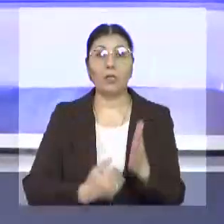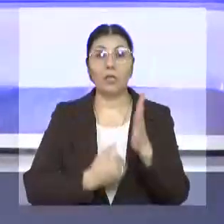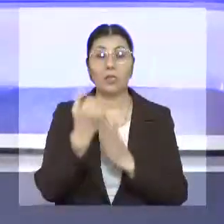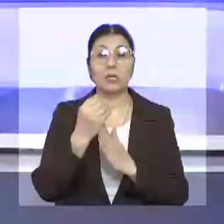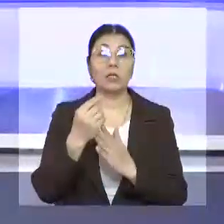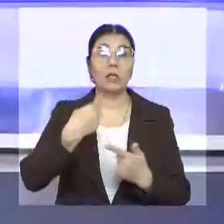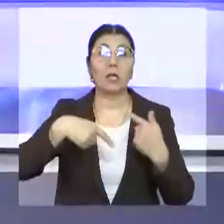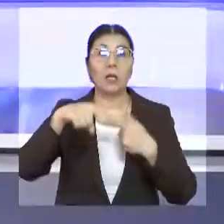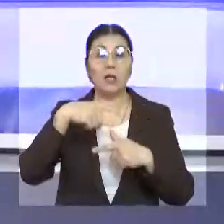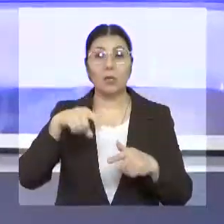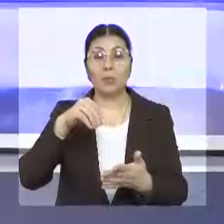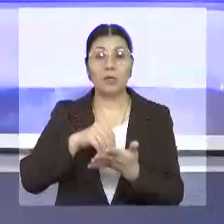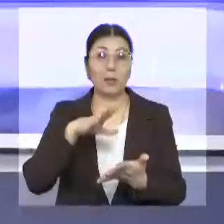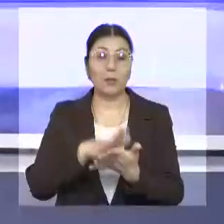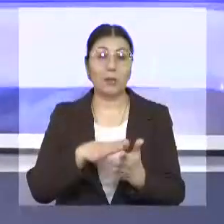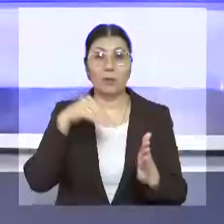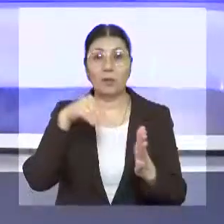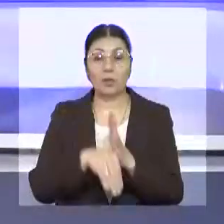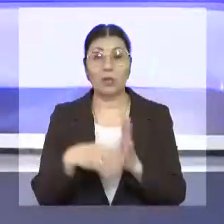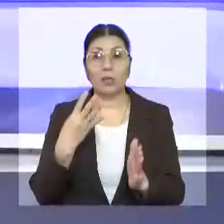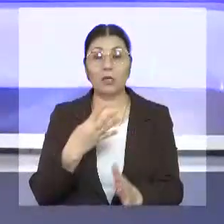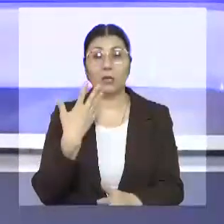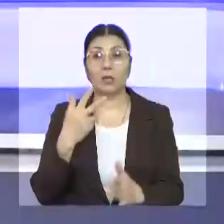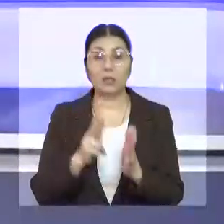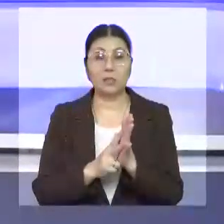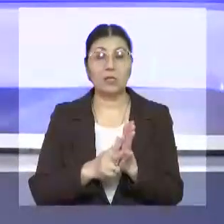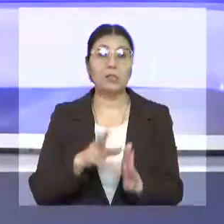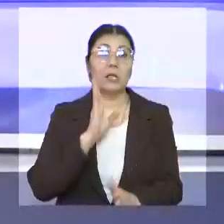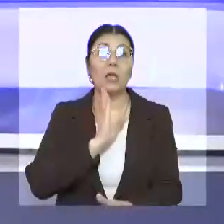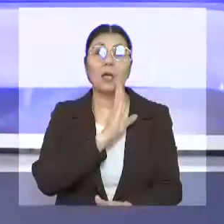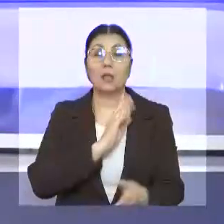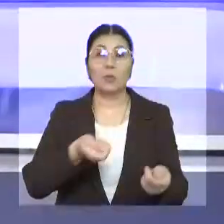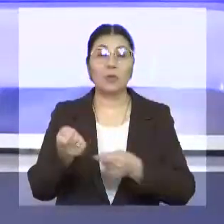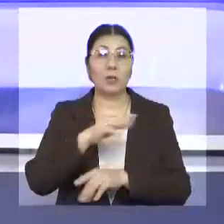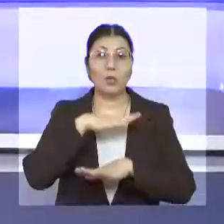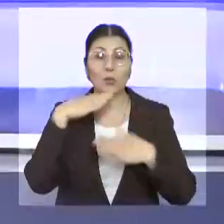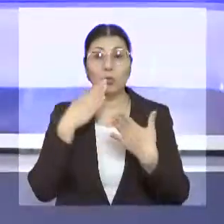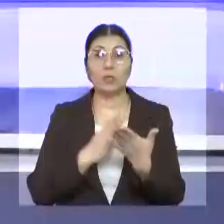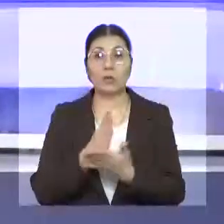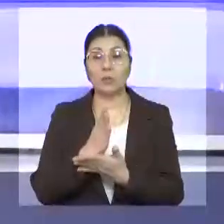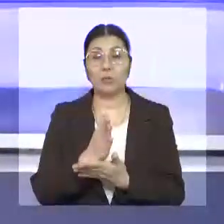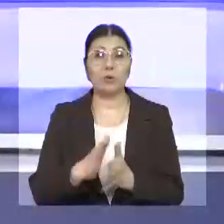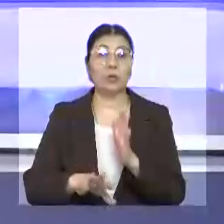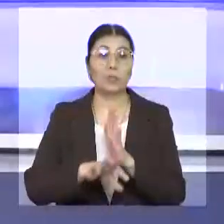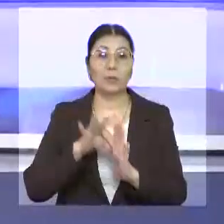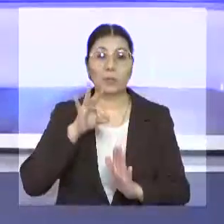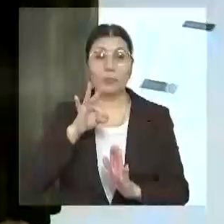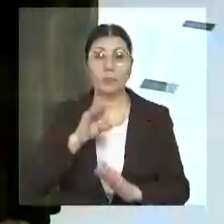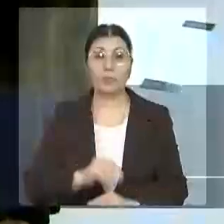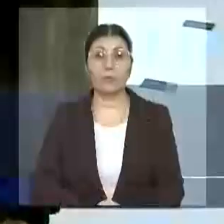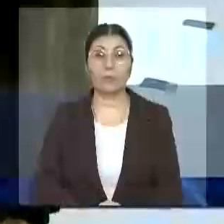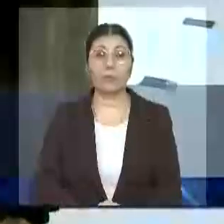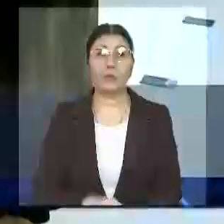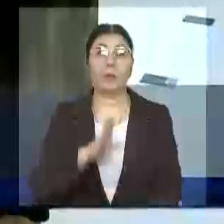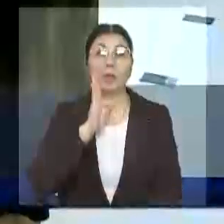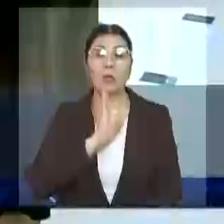бизнес субъекті тіркелсе, оның 48%-ға жуығын әйелдер басқарып отыр. Олардың көбі қызмет көрсету саласын таңдаған.